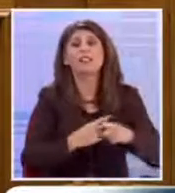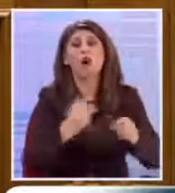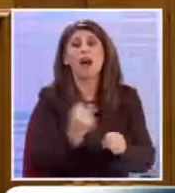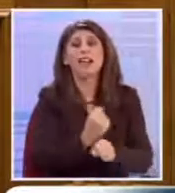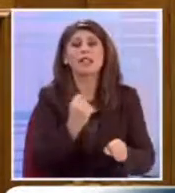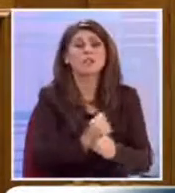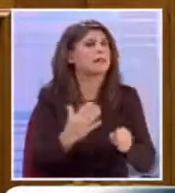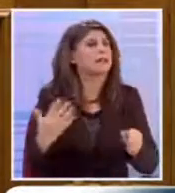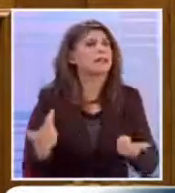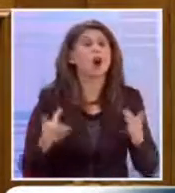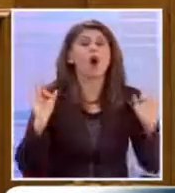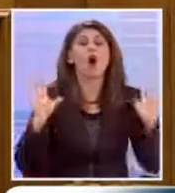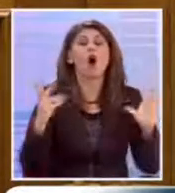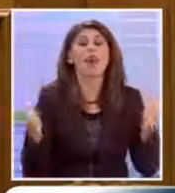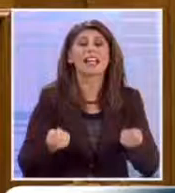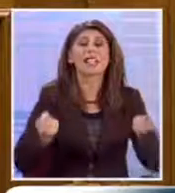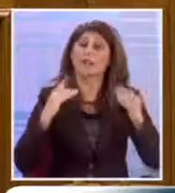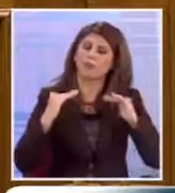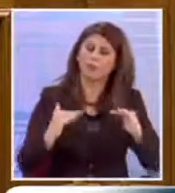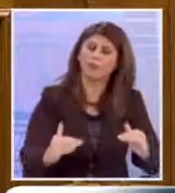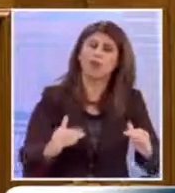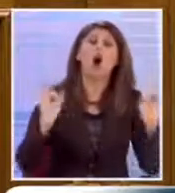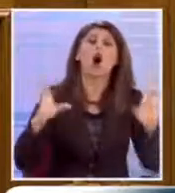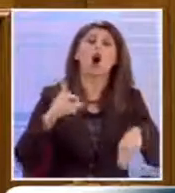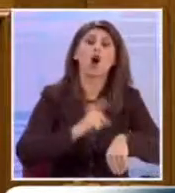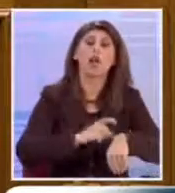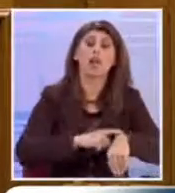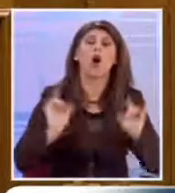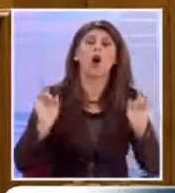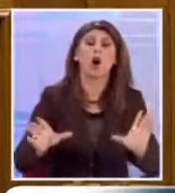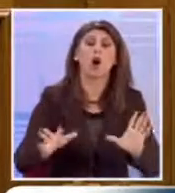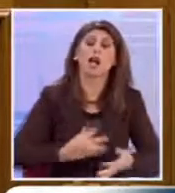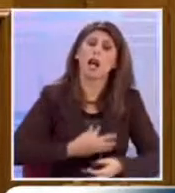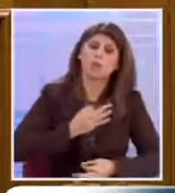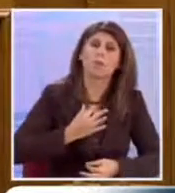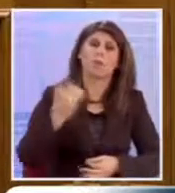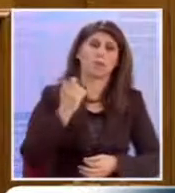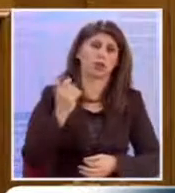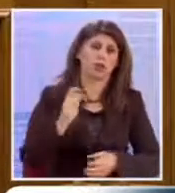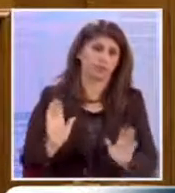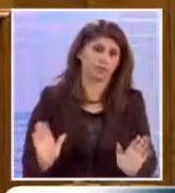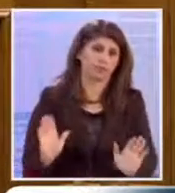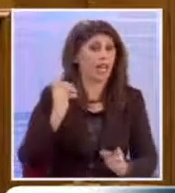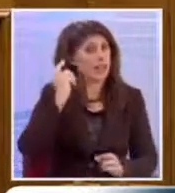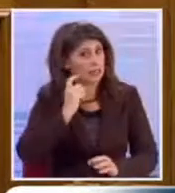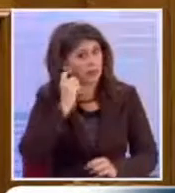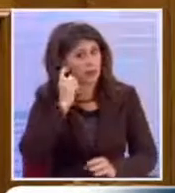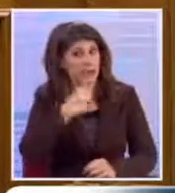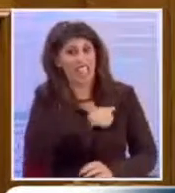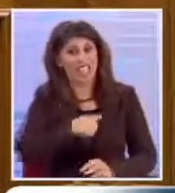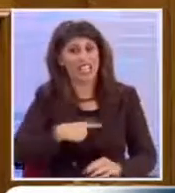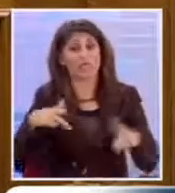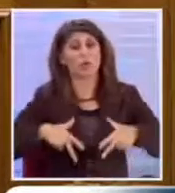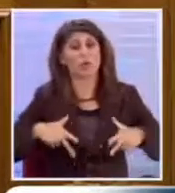είναι χωρίς εργασία σταθερή, χωρίς ωράριο, χωρίς αξιοπρεπή μισθό. Φαντάζομαι ότι η ηγεσία του